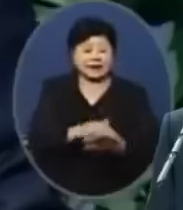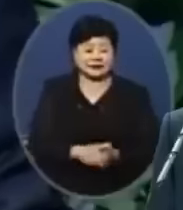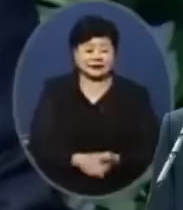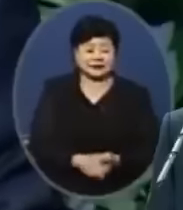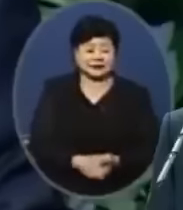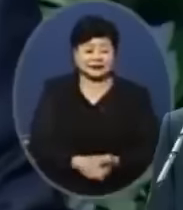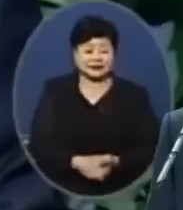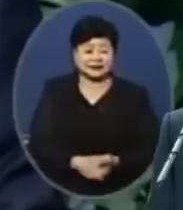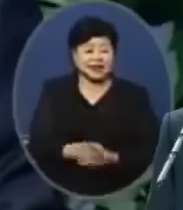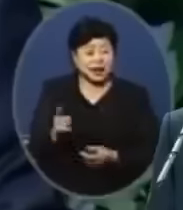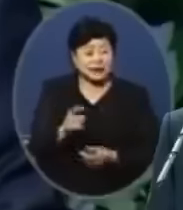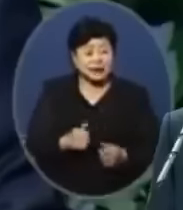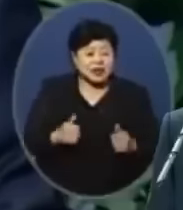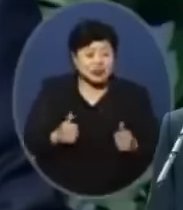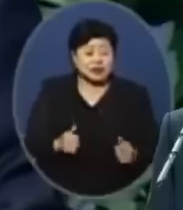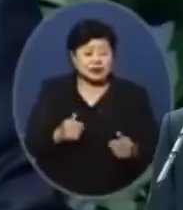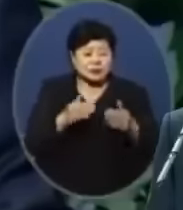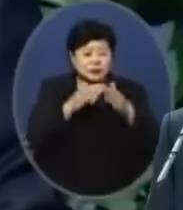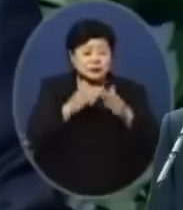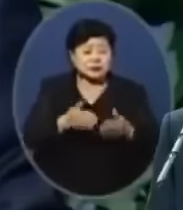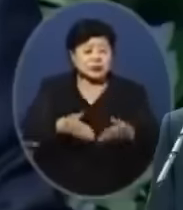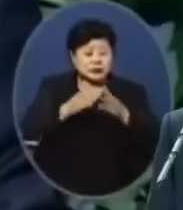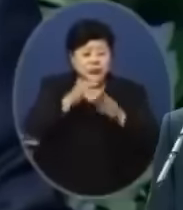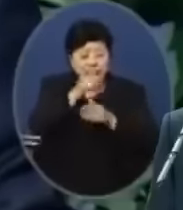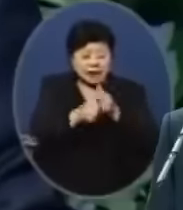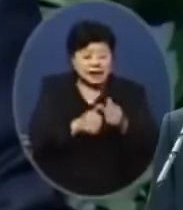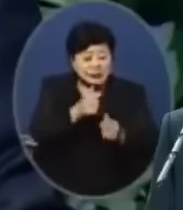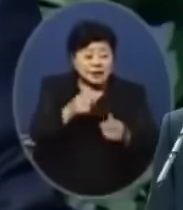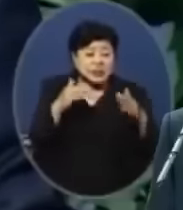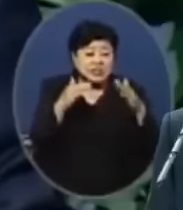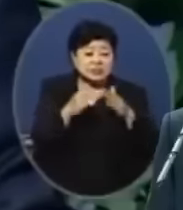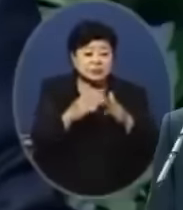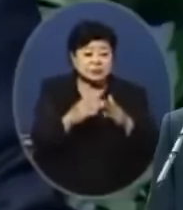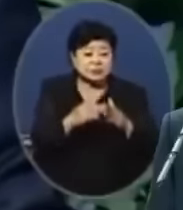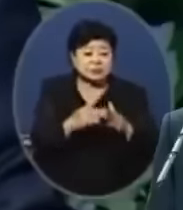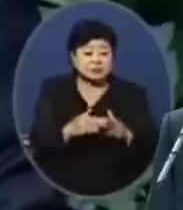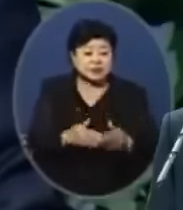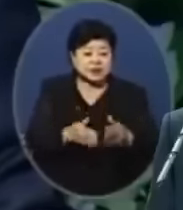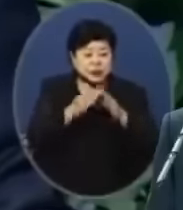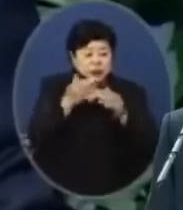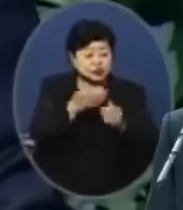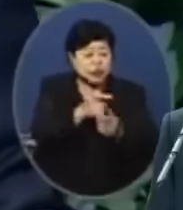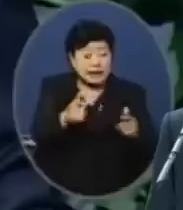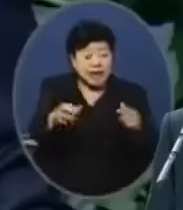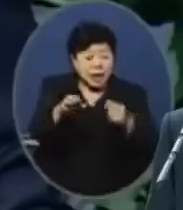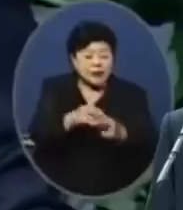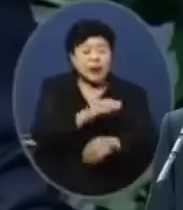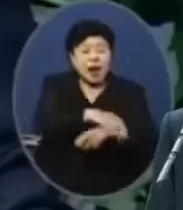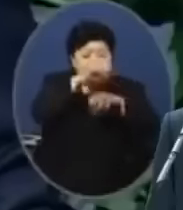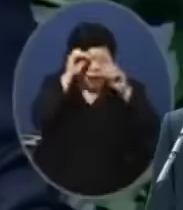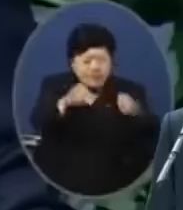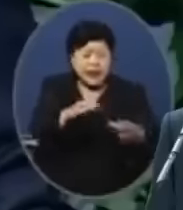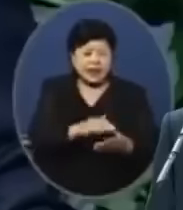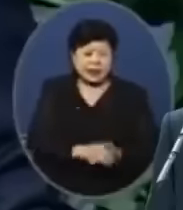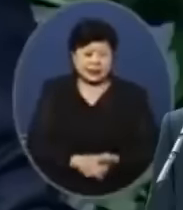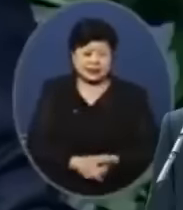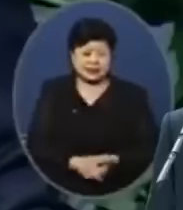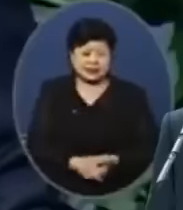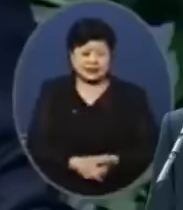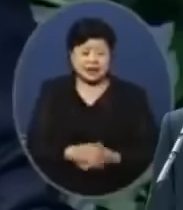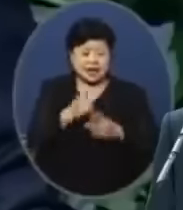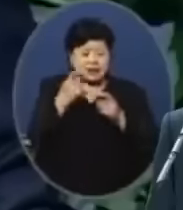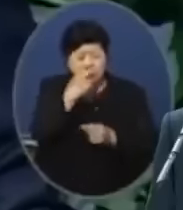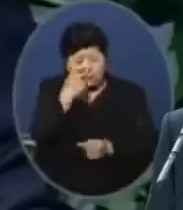것입니다. 아무리 열심히 집을 지어도 하나님이 안 지어주시면 헛수고한다는 것입니다.